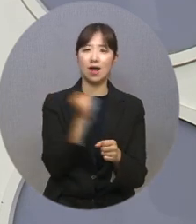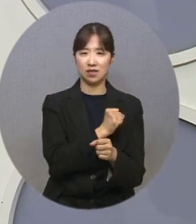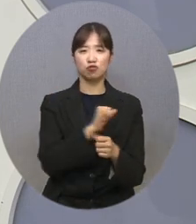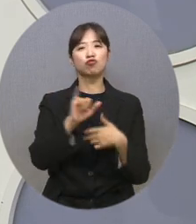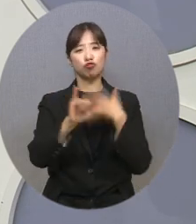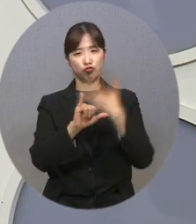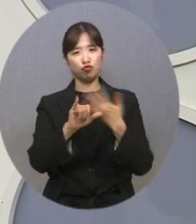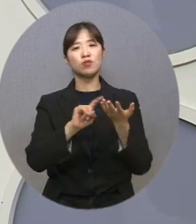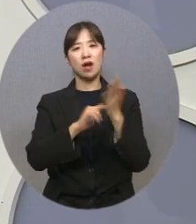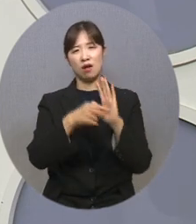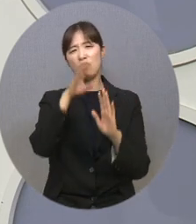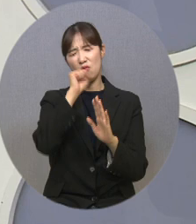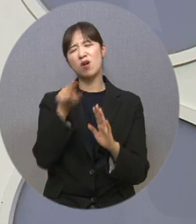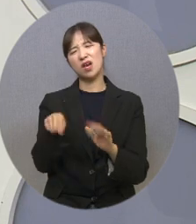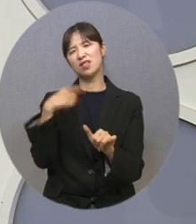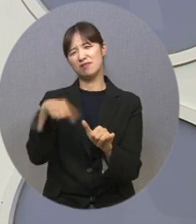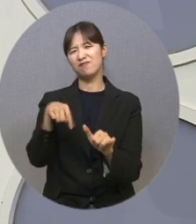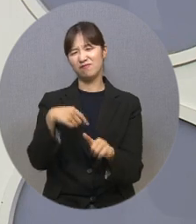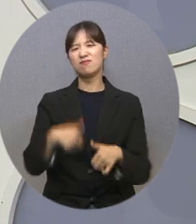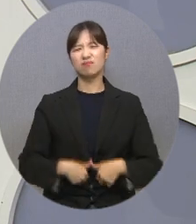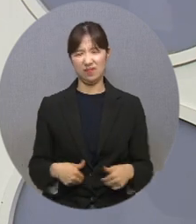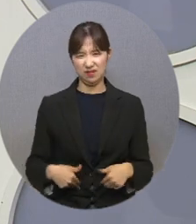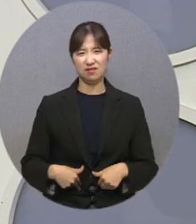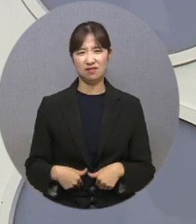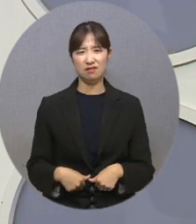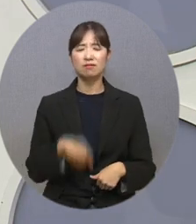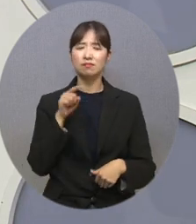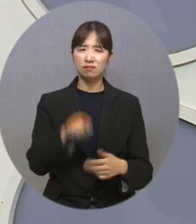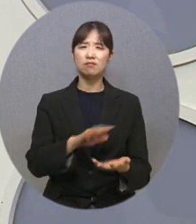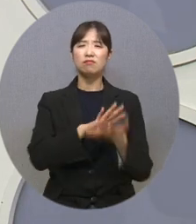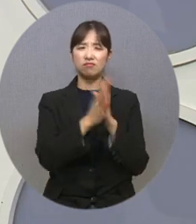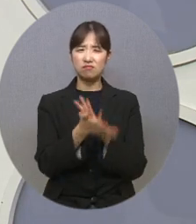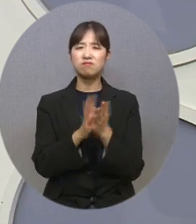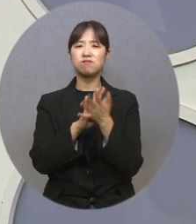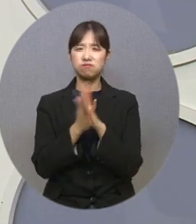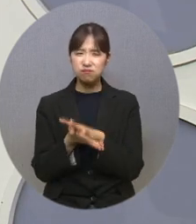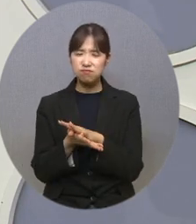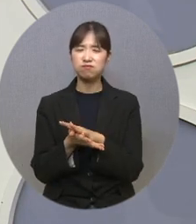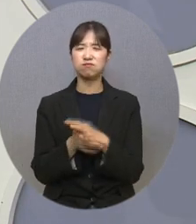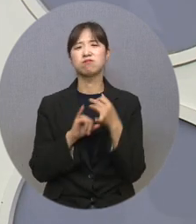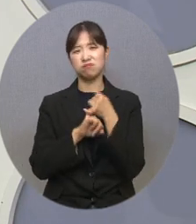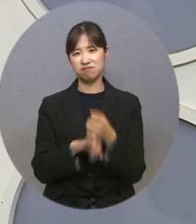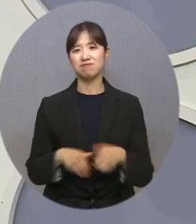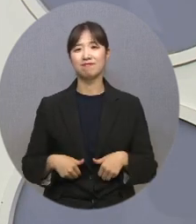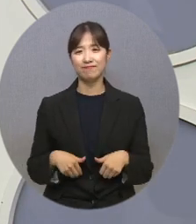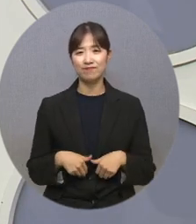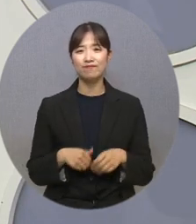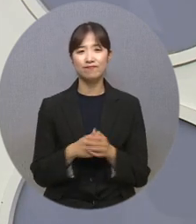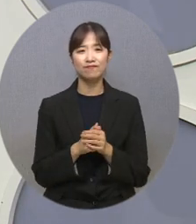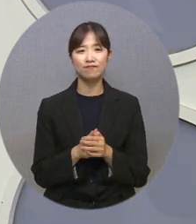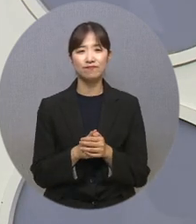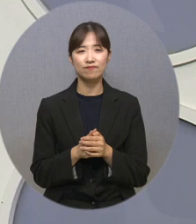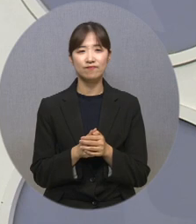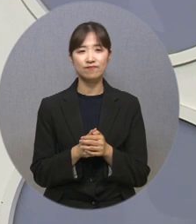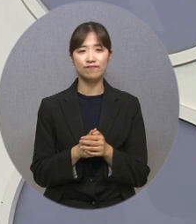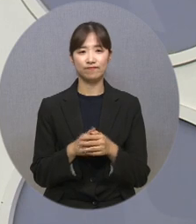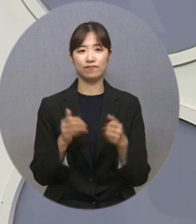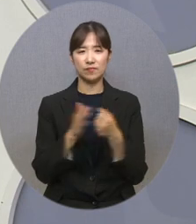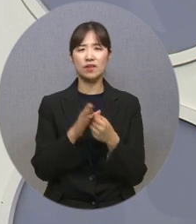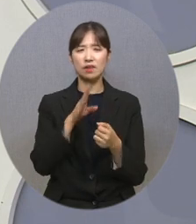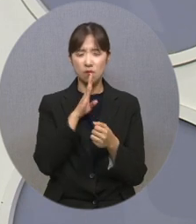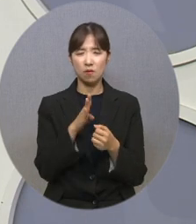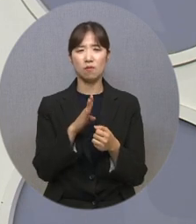하는 게 좋겠다. 좀 가르쳐주세요. 지금 그럴 때요. 그런 게 좀 그 변화가 필요하거든요. 네. 그래서